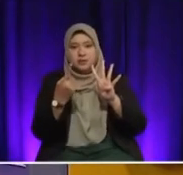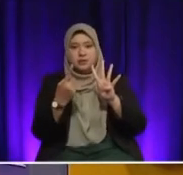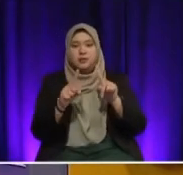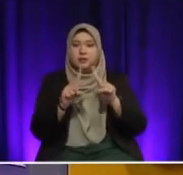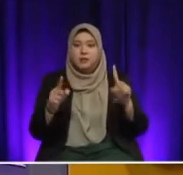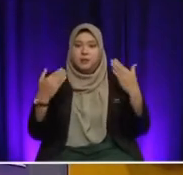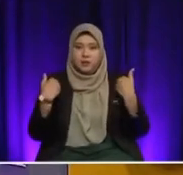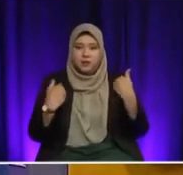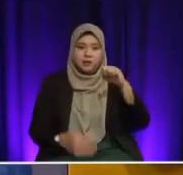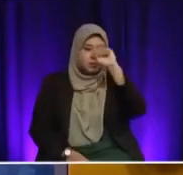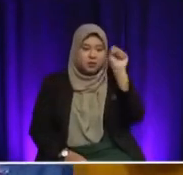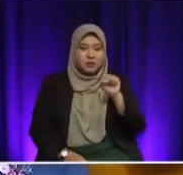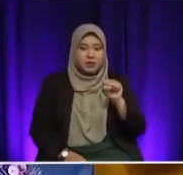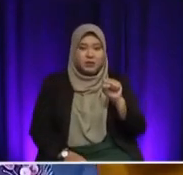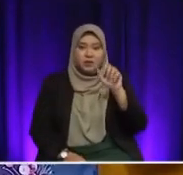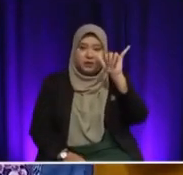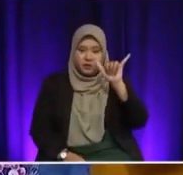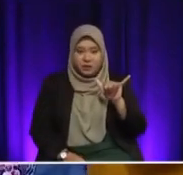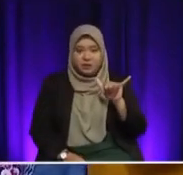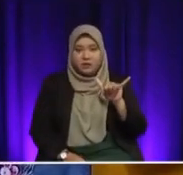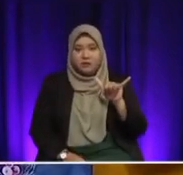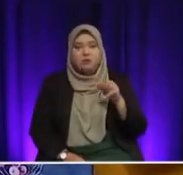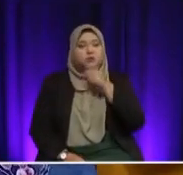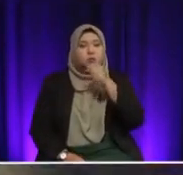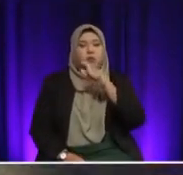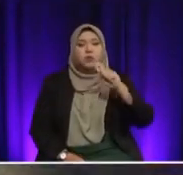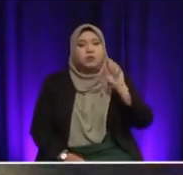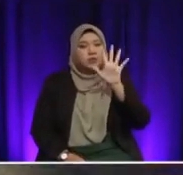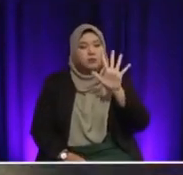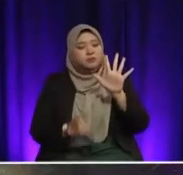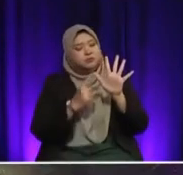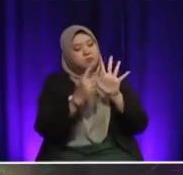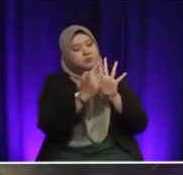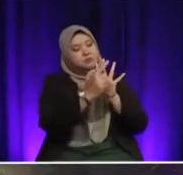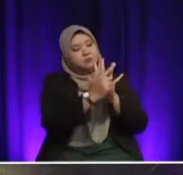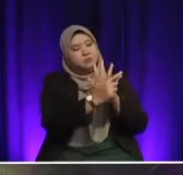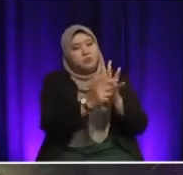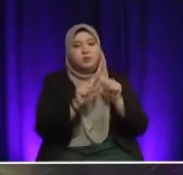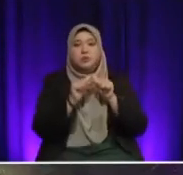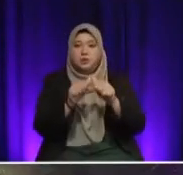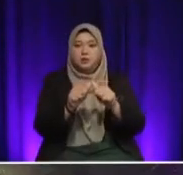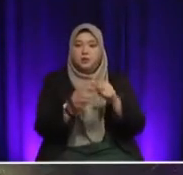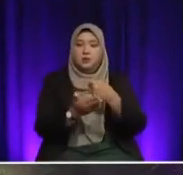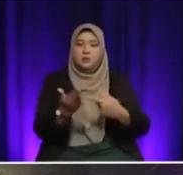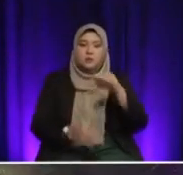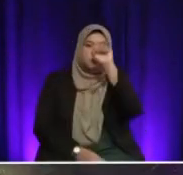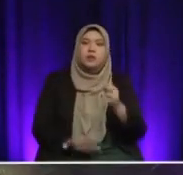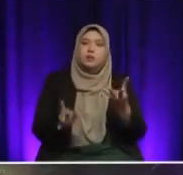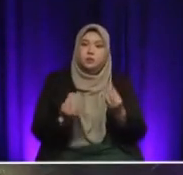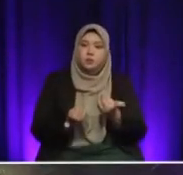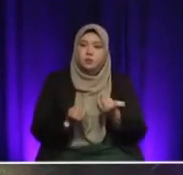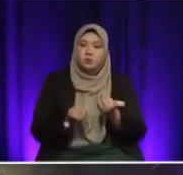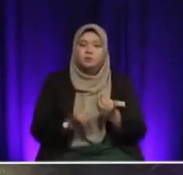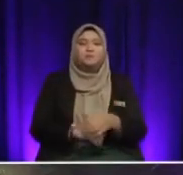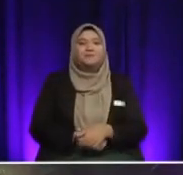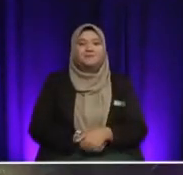teh. Kalau tak, nanti kita timbang dengan mangkuk-mangkuk sekali. Okey, jadi dah tak tepat. Okey. Okey,